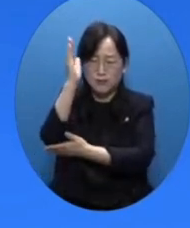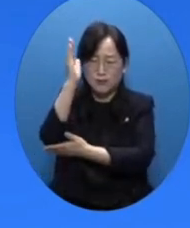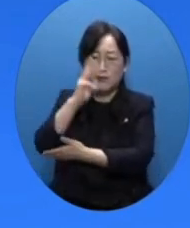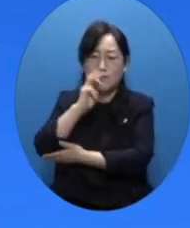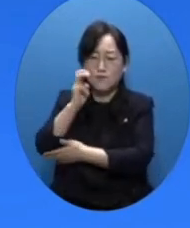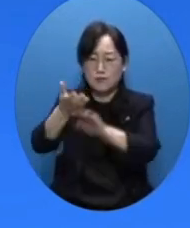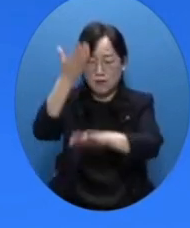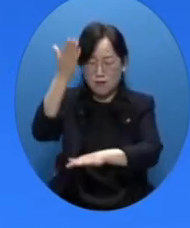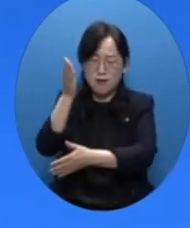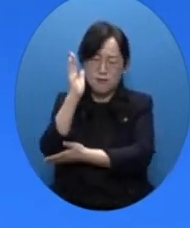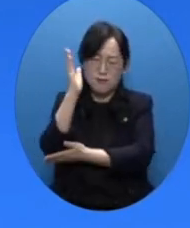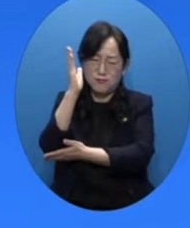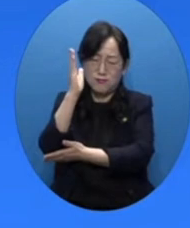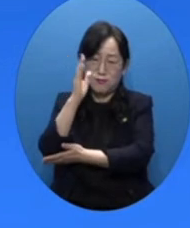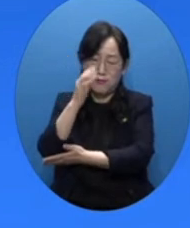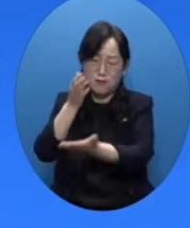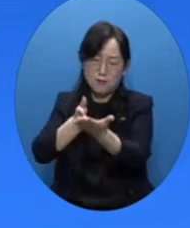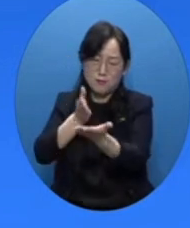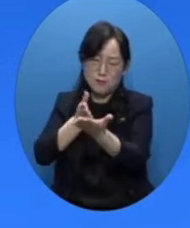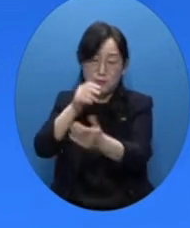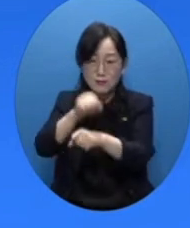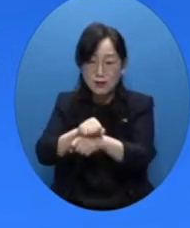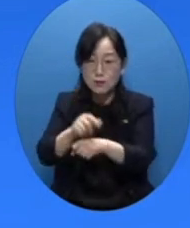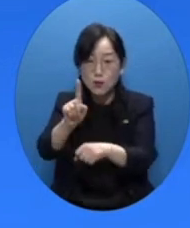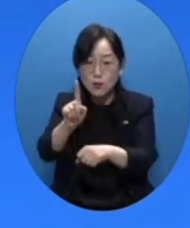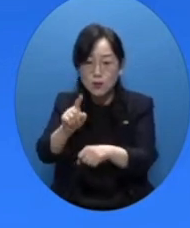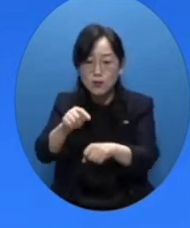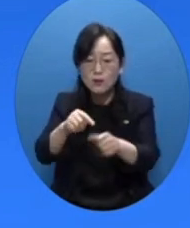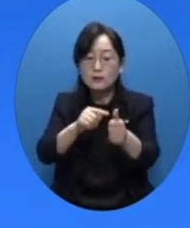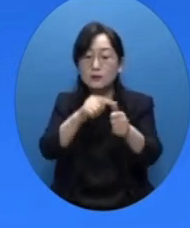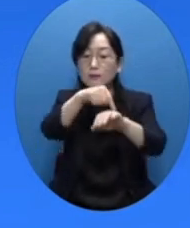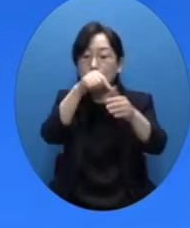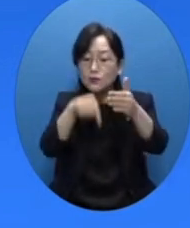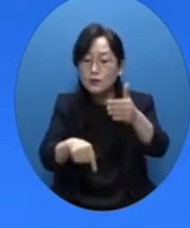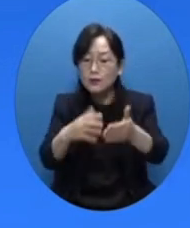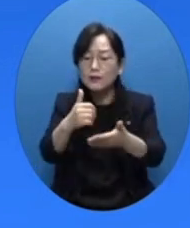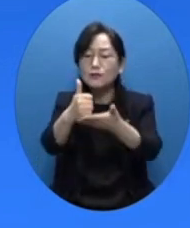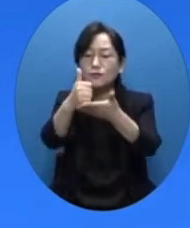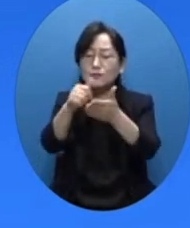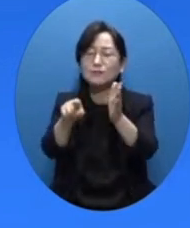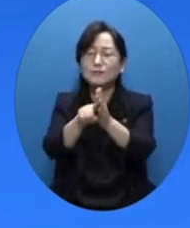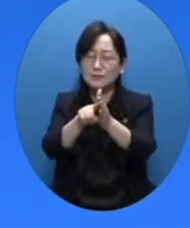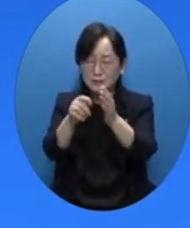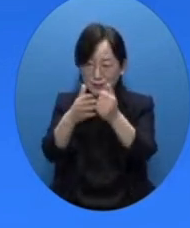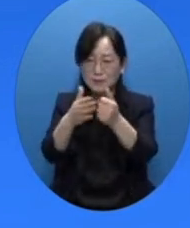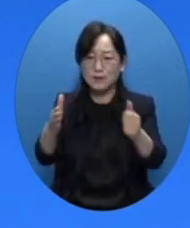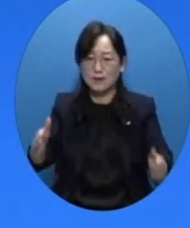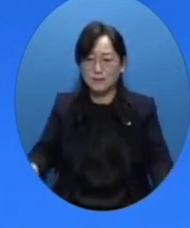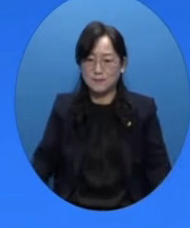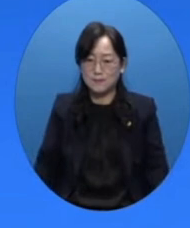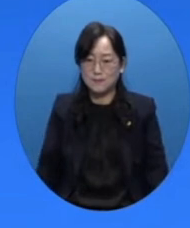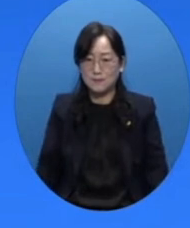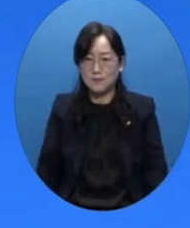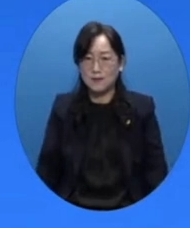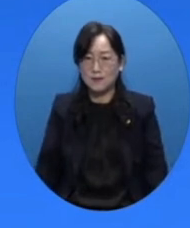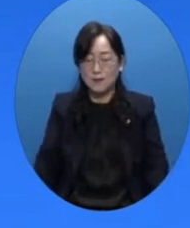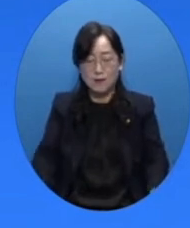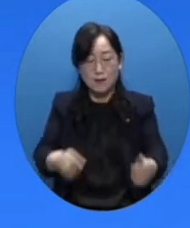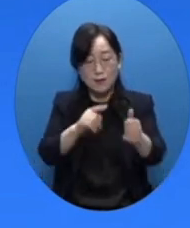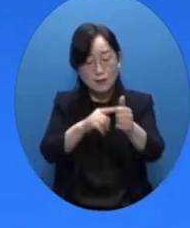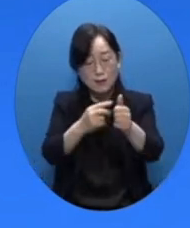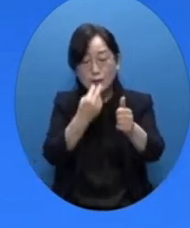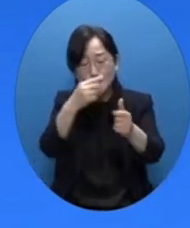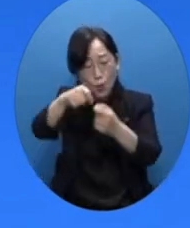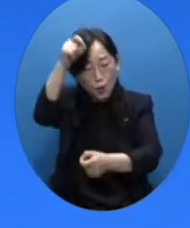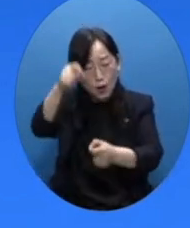잘 자랄 수 있느냐 그 마음에 우리 주님이 계시기 때문에 넣습니다 누가 여쭈었습니다 교수님 장수의 비결이